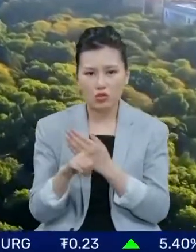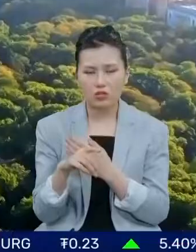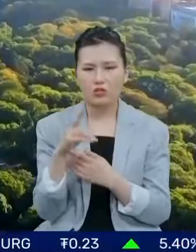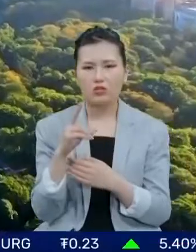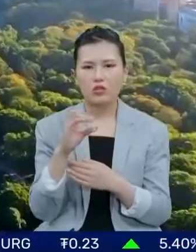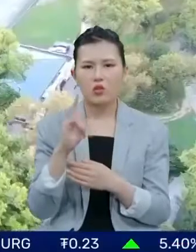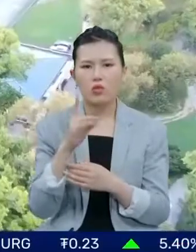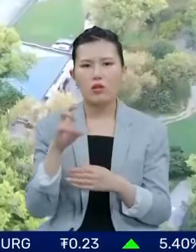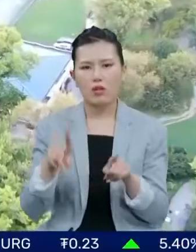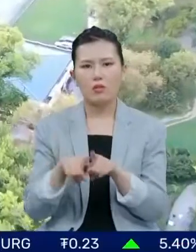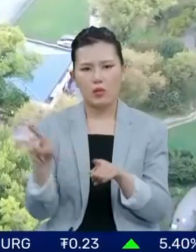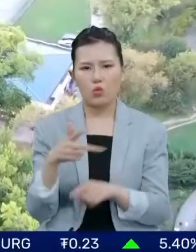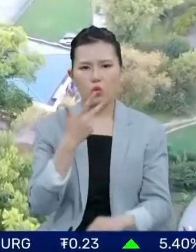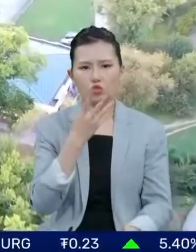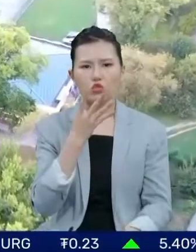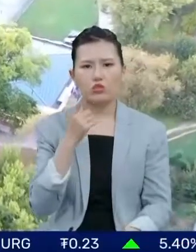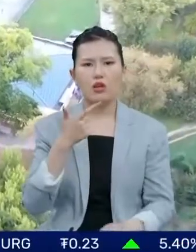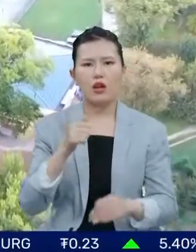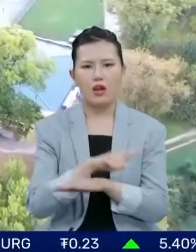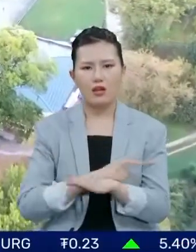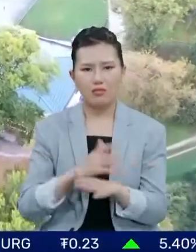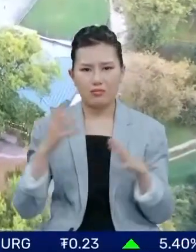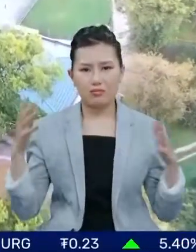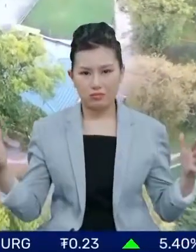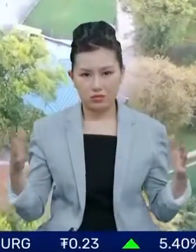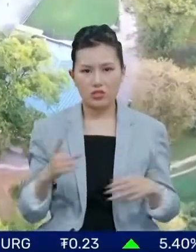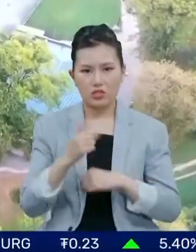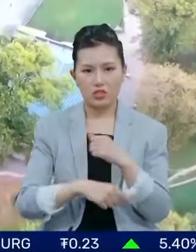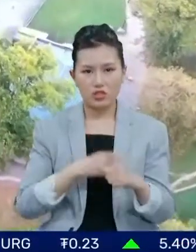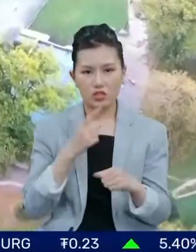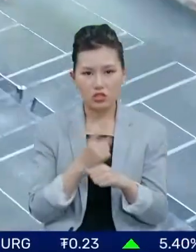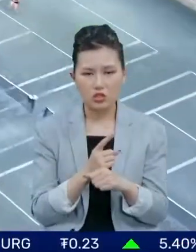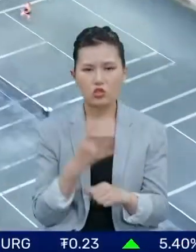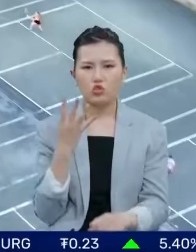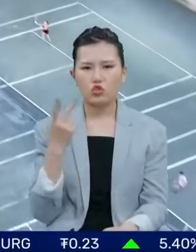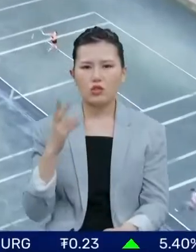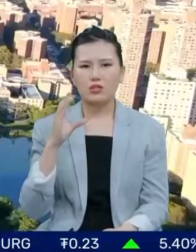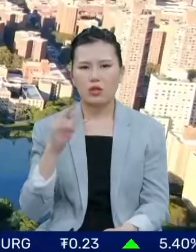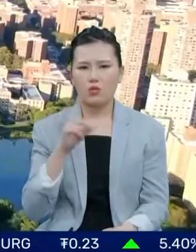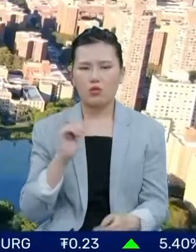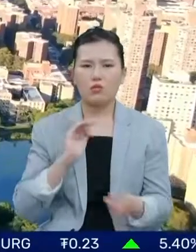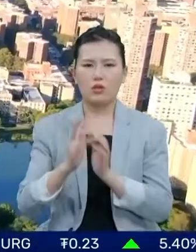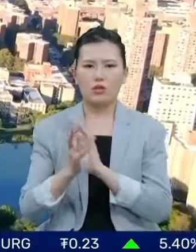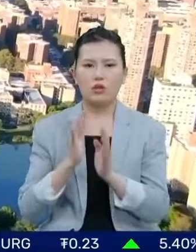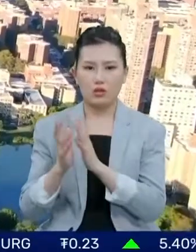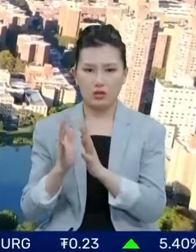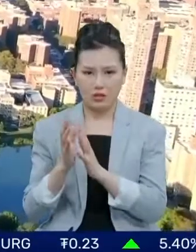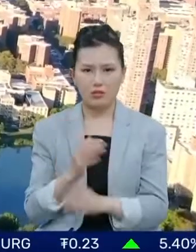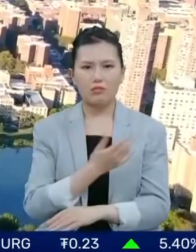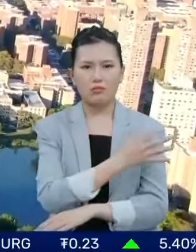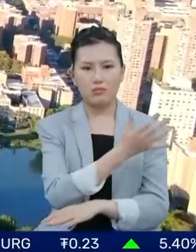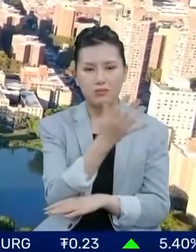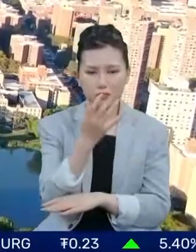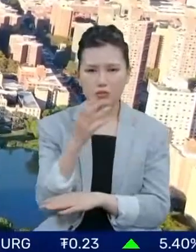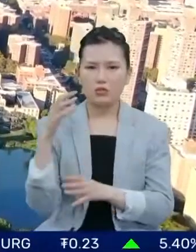Нийт 341 га газрыг эзлэх энэ цэцэрлэгт хүрээлэнд жилд дунджаар 42 сая хүн үйлчлүүлдэг байна. Мөн үүнээс гадна ногоон байгууламжаараа дэлхийд